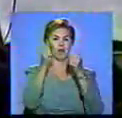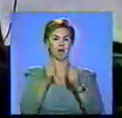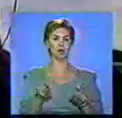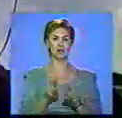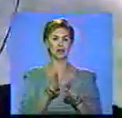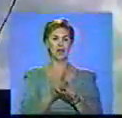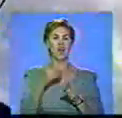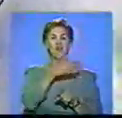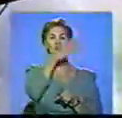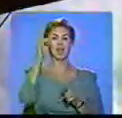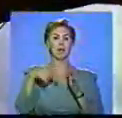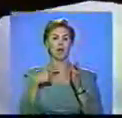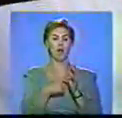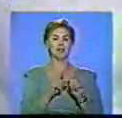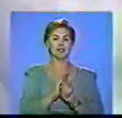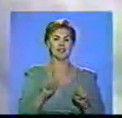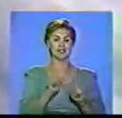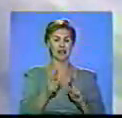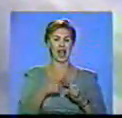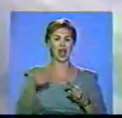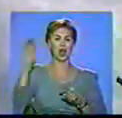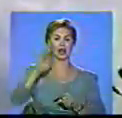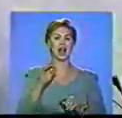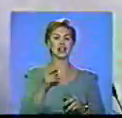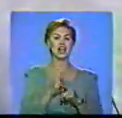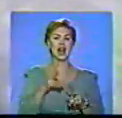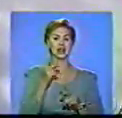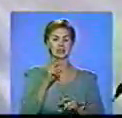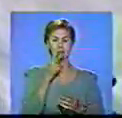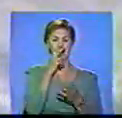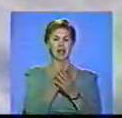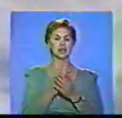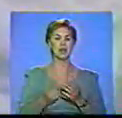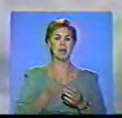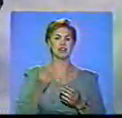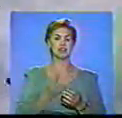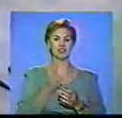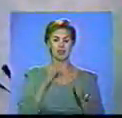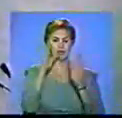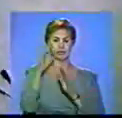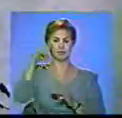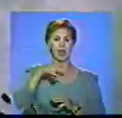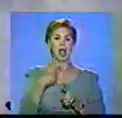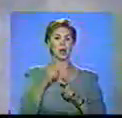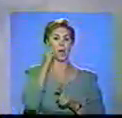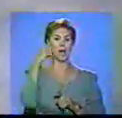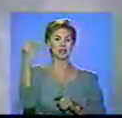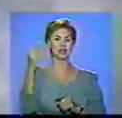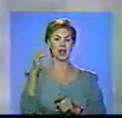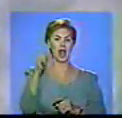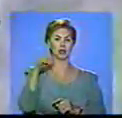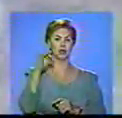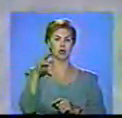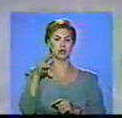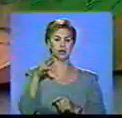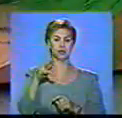небе над городом у живописной горы Железная демонстрирует свое мастерство чемпион России по воздухоплаванию москвич Антон Морев, поднимавший